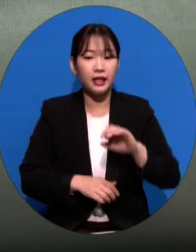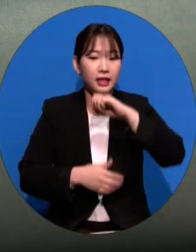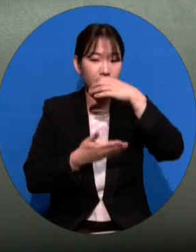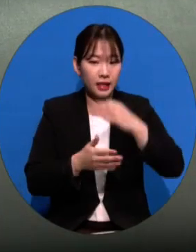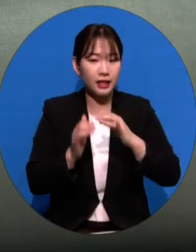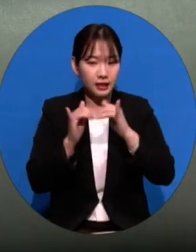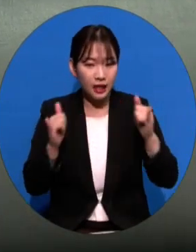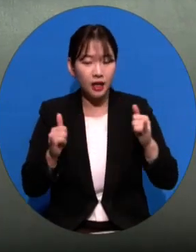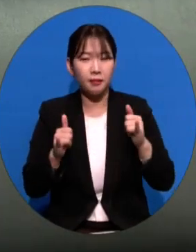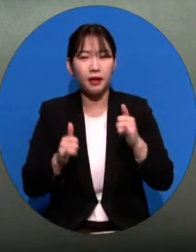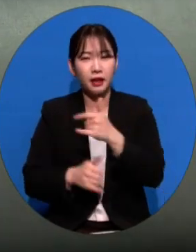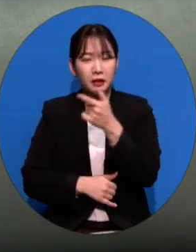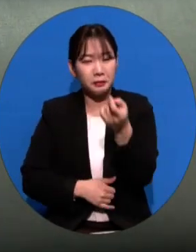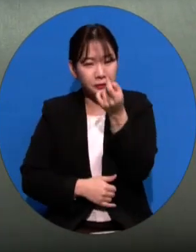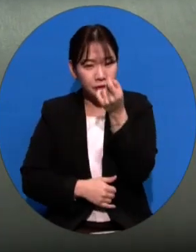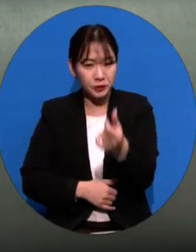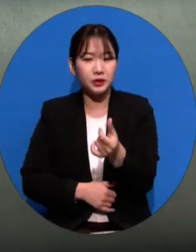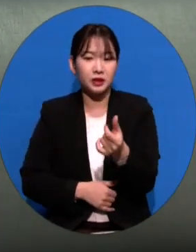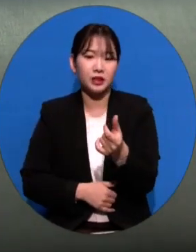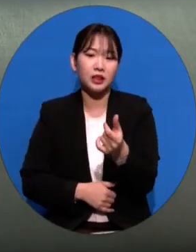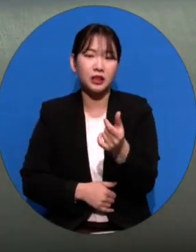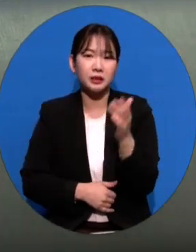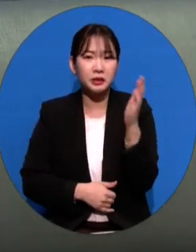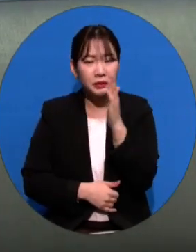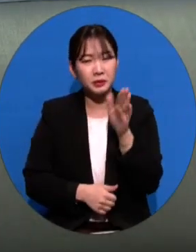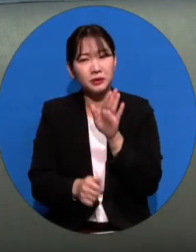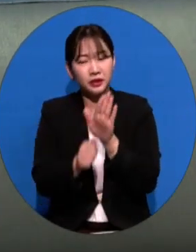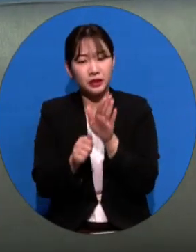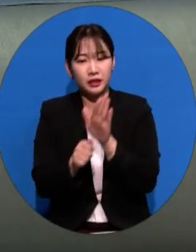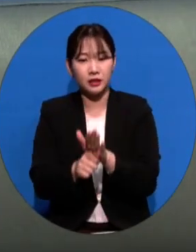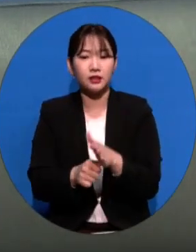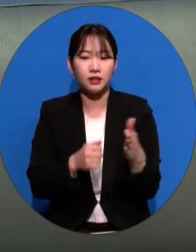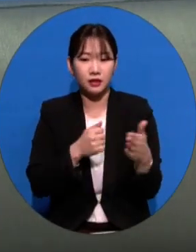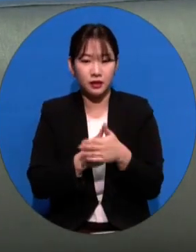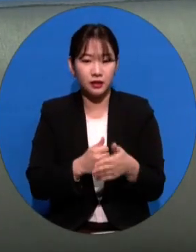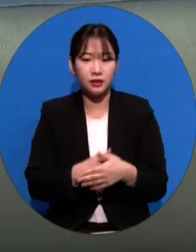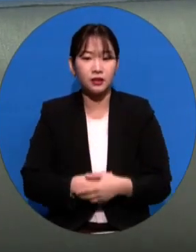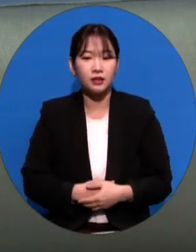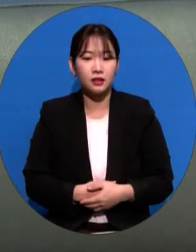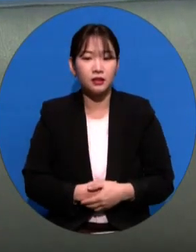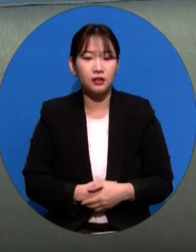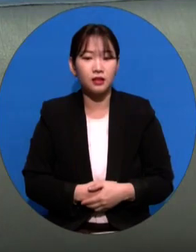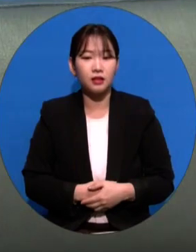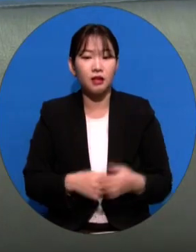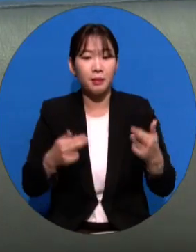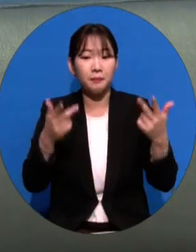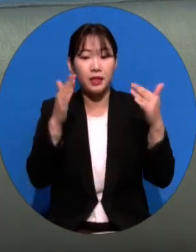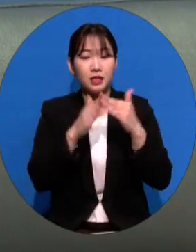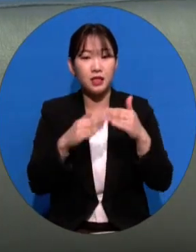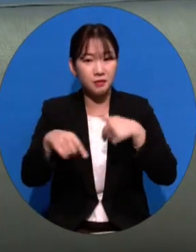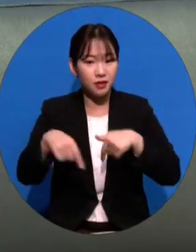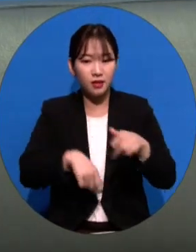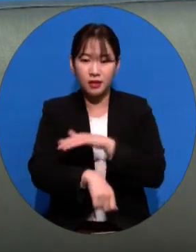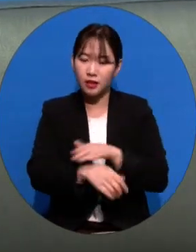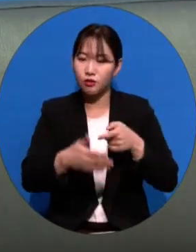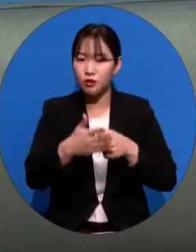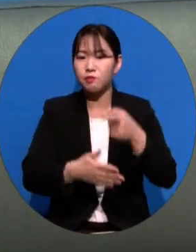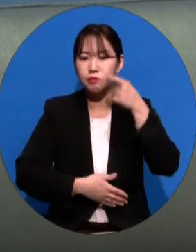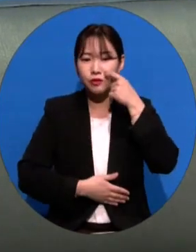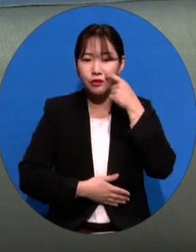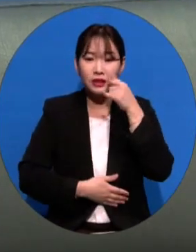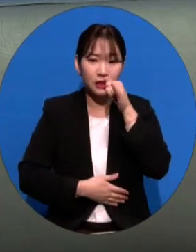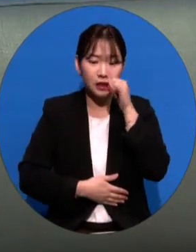여기다 이렇게 에 아주 여러 탄 수준으로 지원되고 있다 보니까 1 정책 제도 2p 못되고